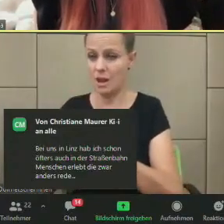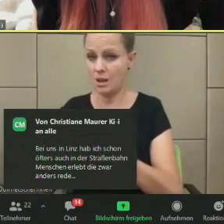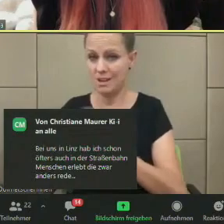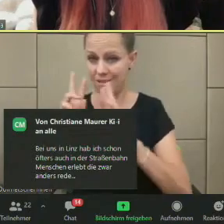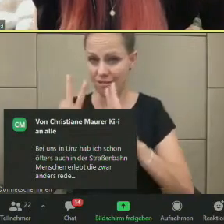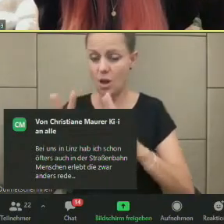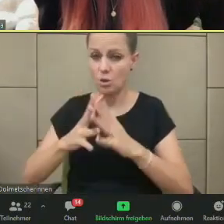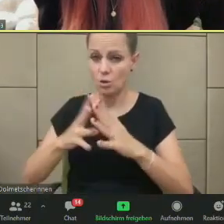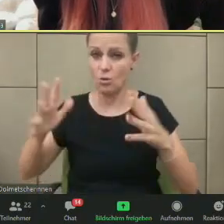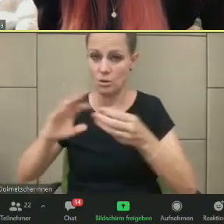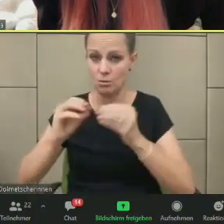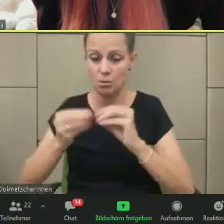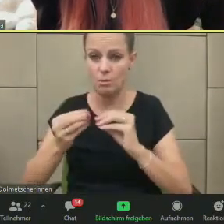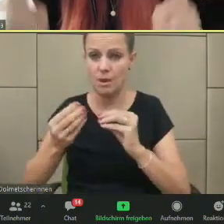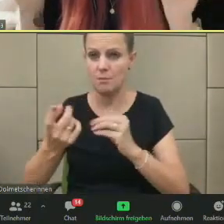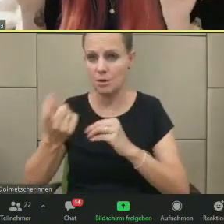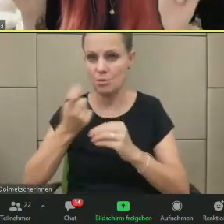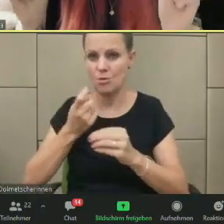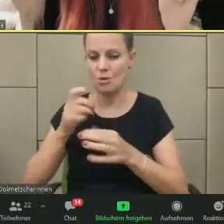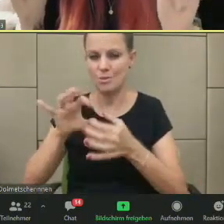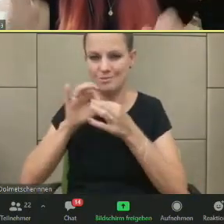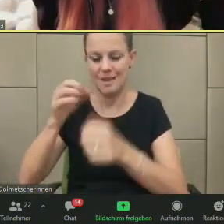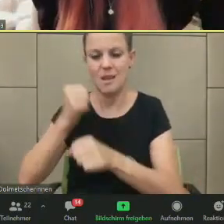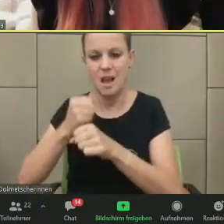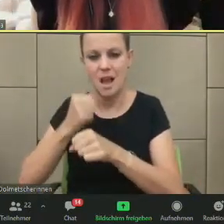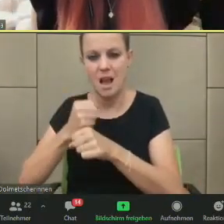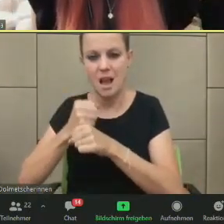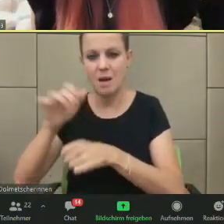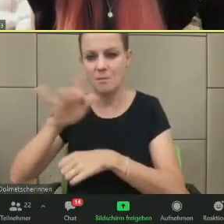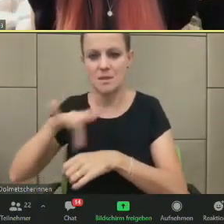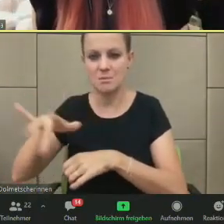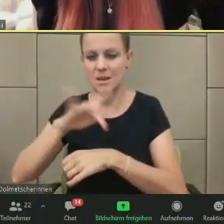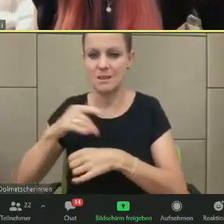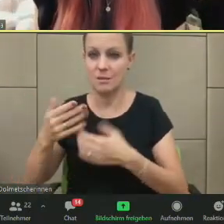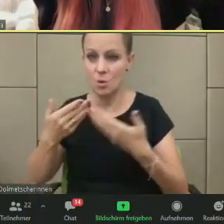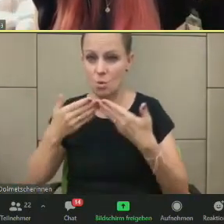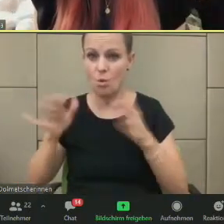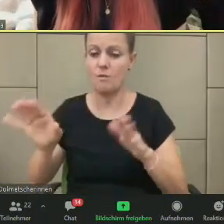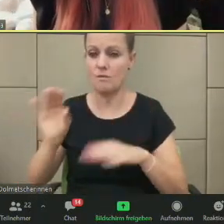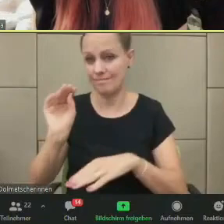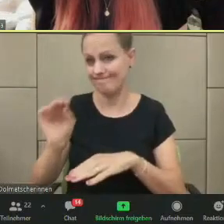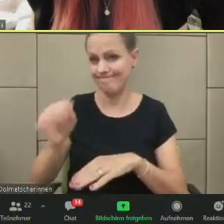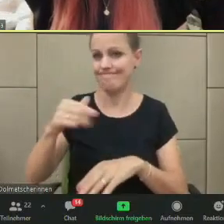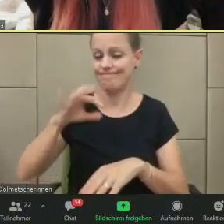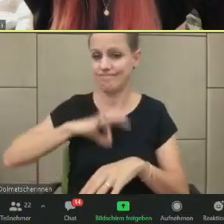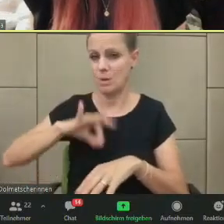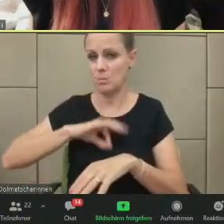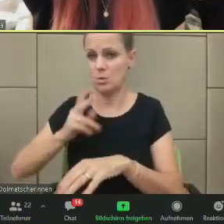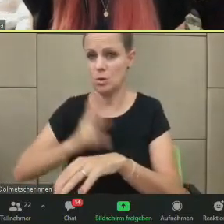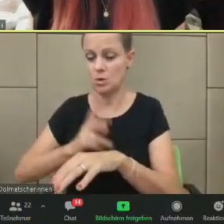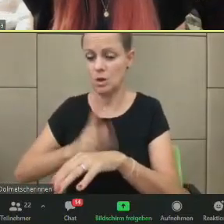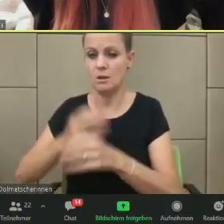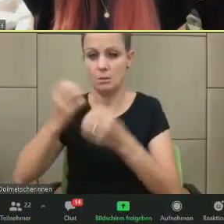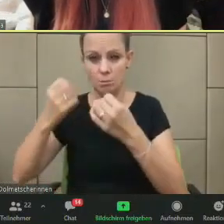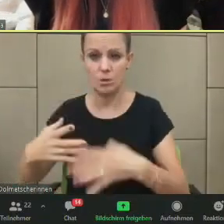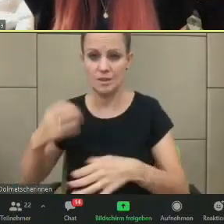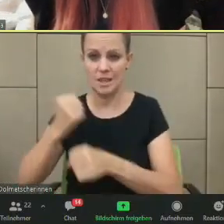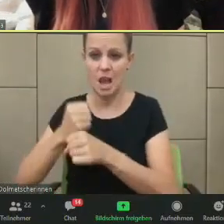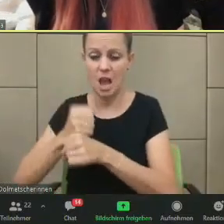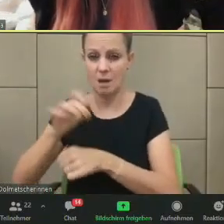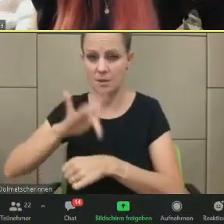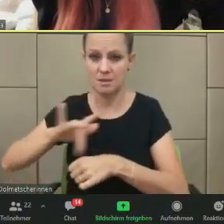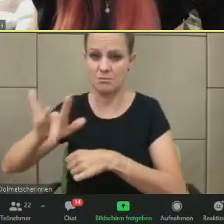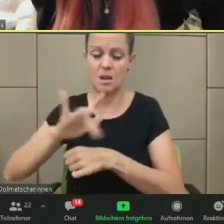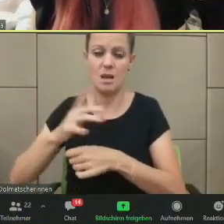Probleme bekommen am Arbeitsplatz, wenn sie sich sozusagen outen müssen, dass sie eine psychische Erkrankung haben. Da werden viele Menschen dann auch